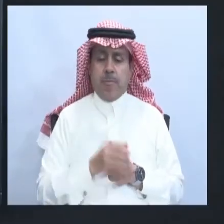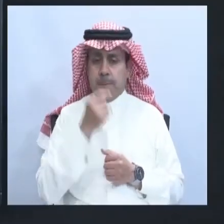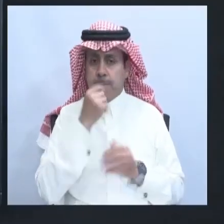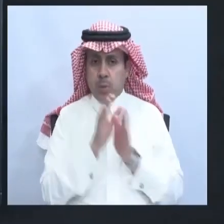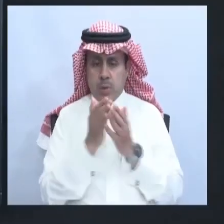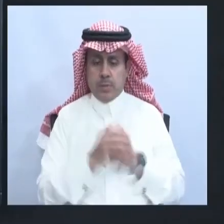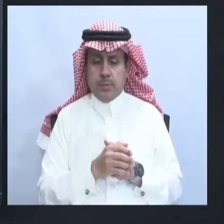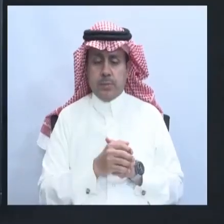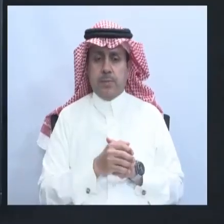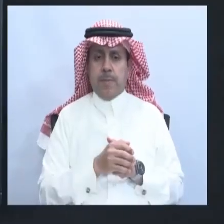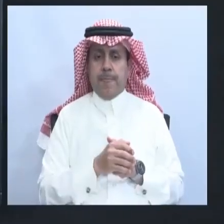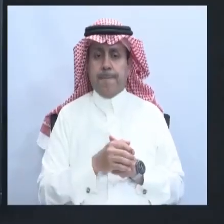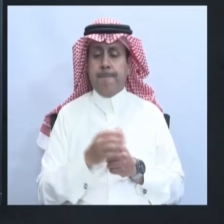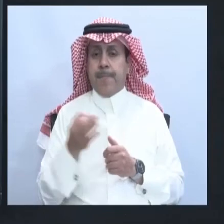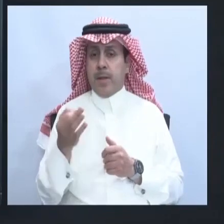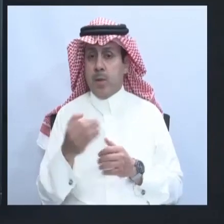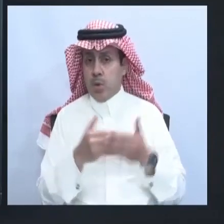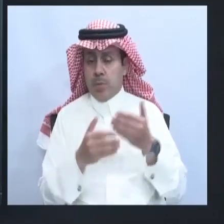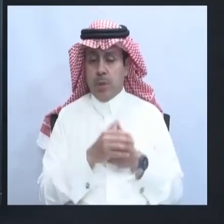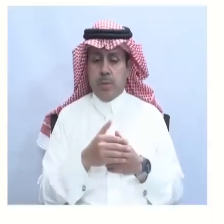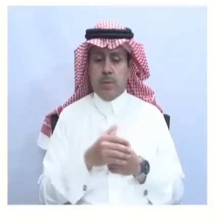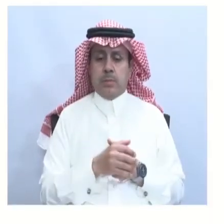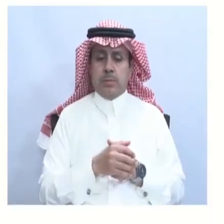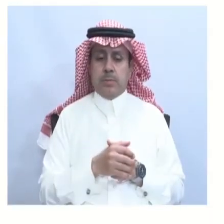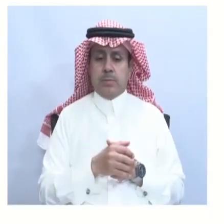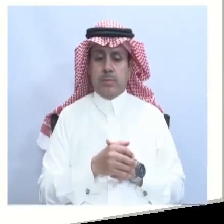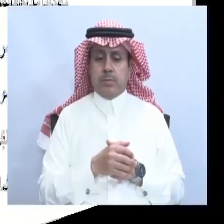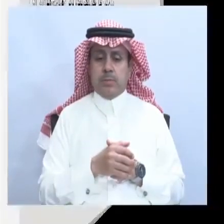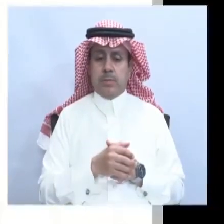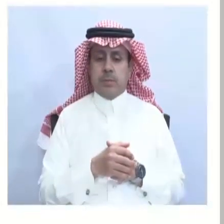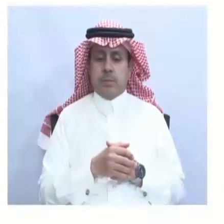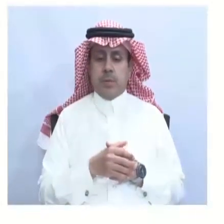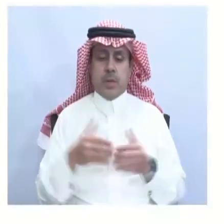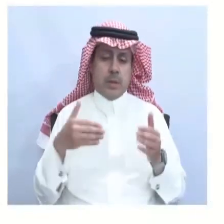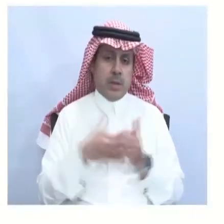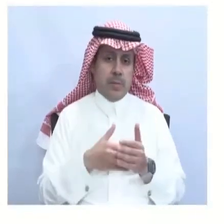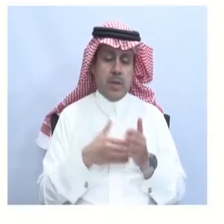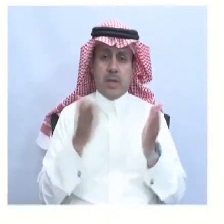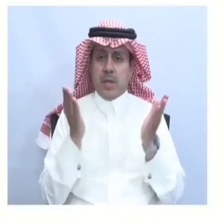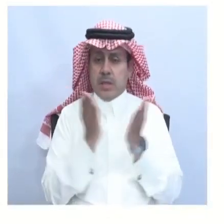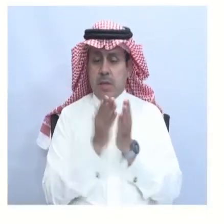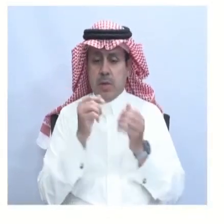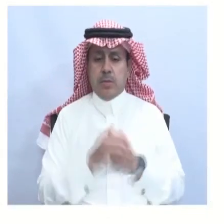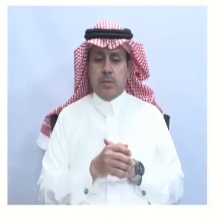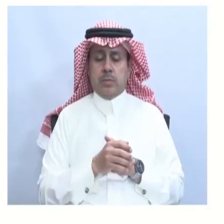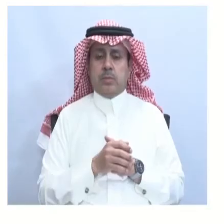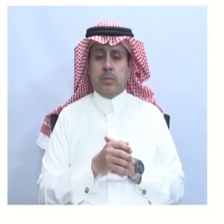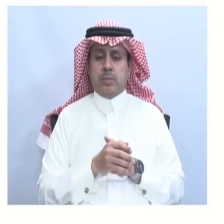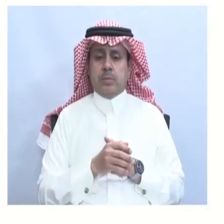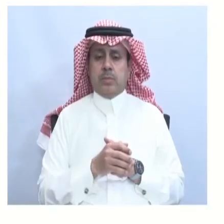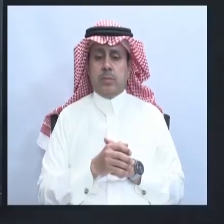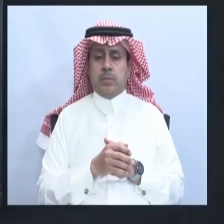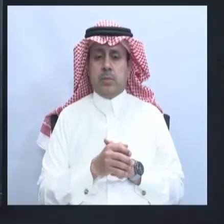ولم تبنى للبيع والشراء ونحو ذلك بعد هذا ايها الطلاب والطالبات اتي واياكم بحمد الله تعالى الى